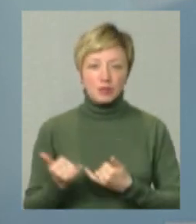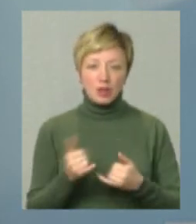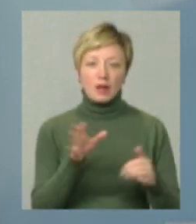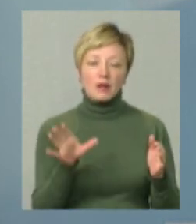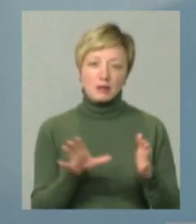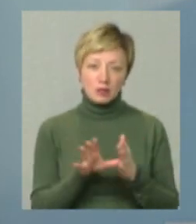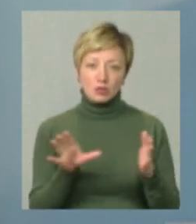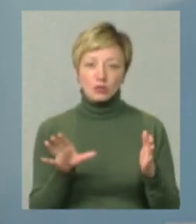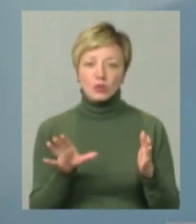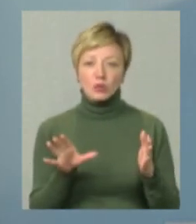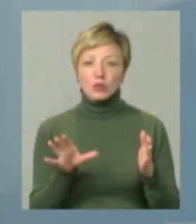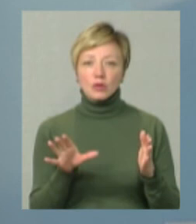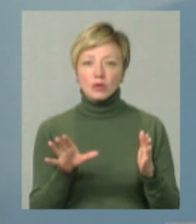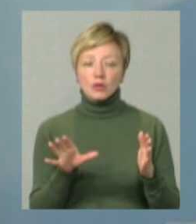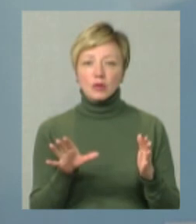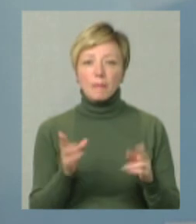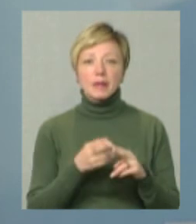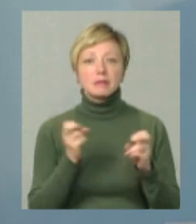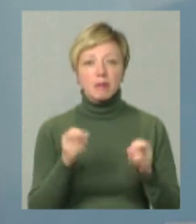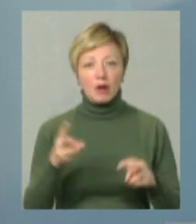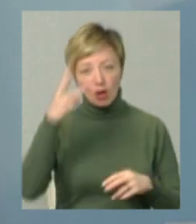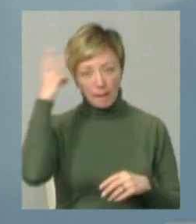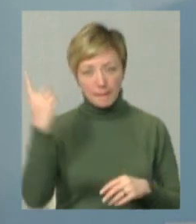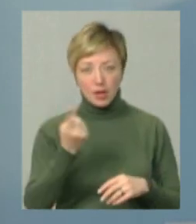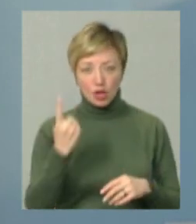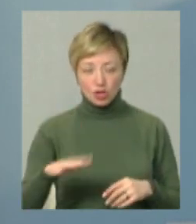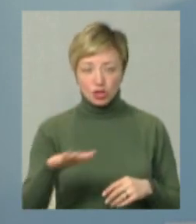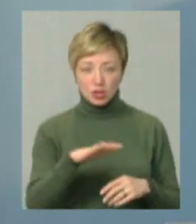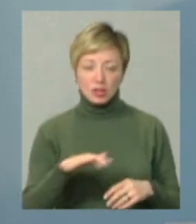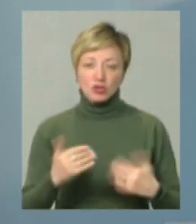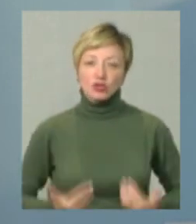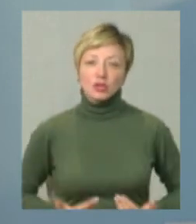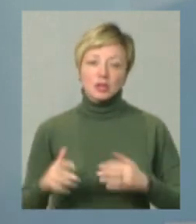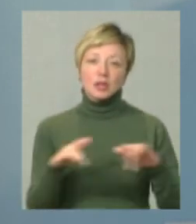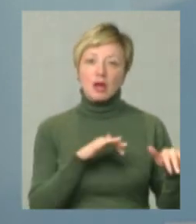забезпечують енергетичну безпеку Хмельниччини і